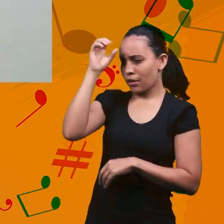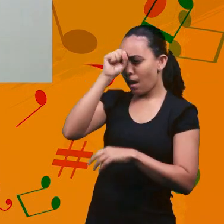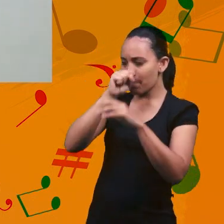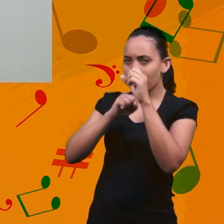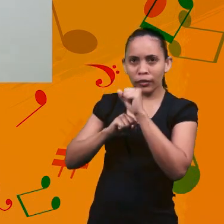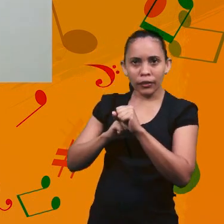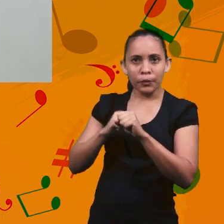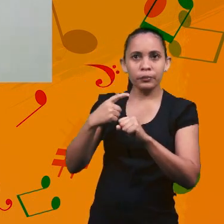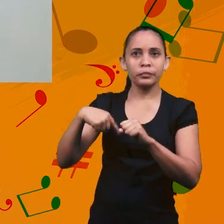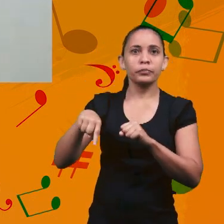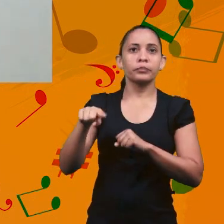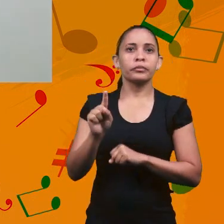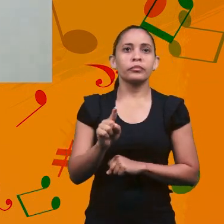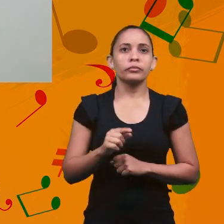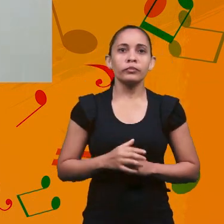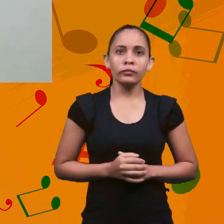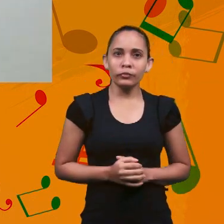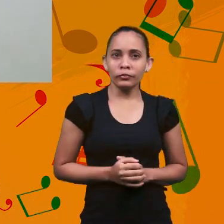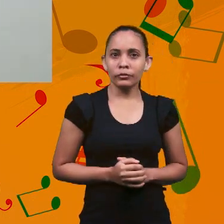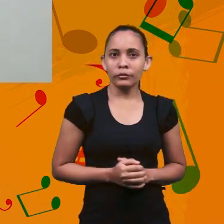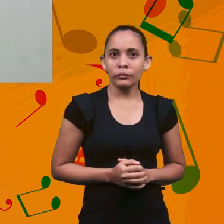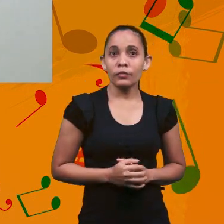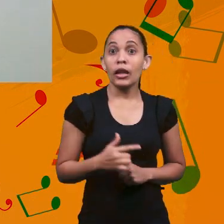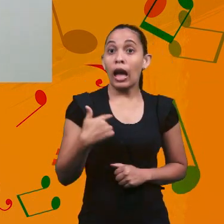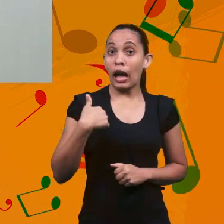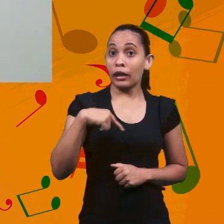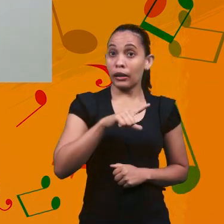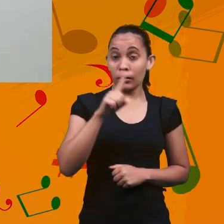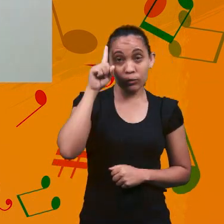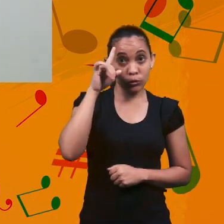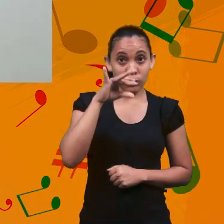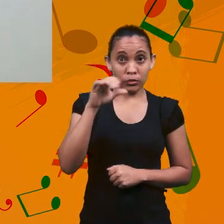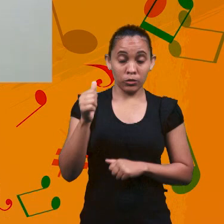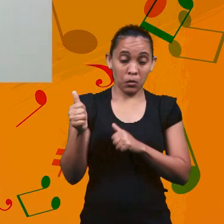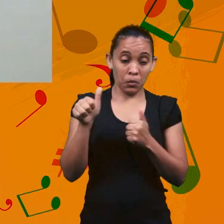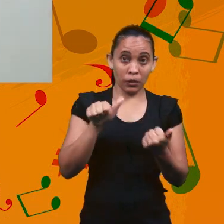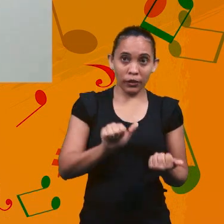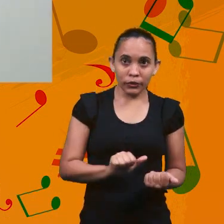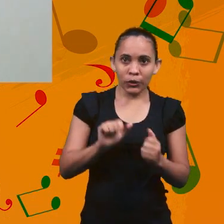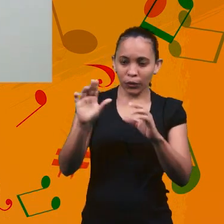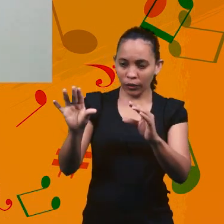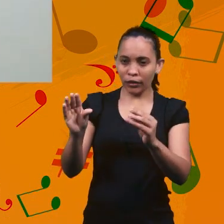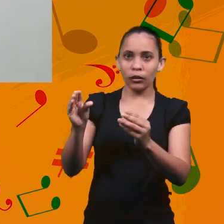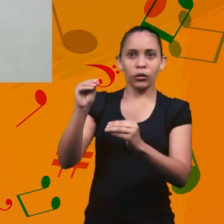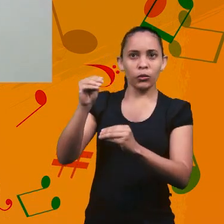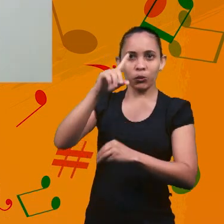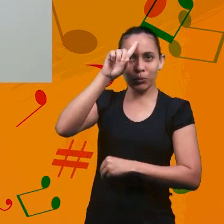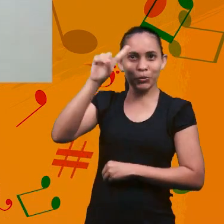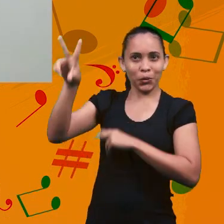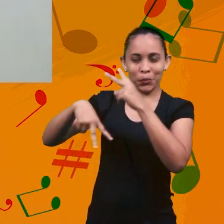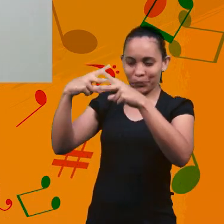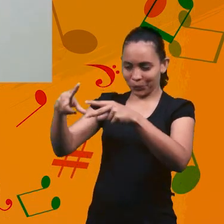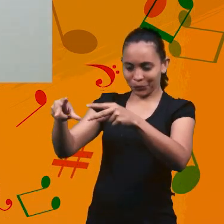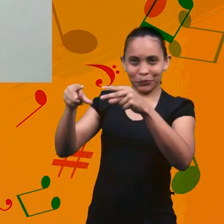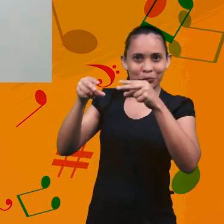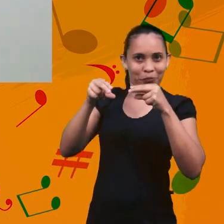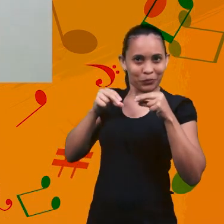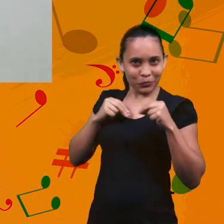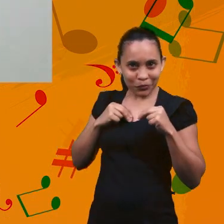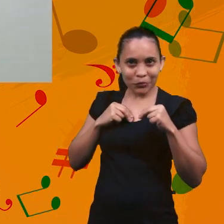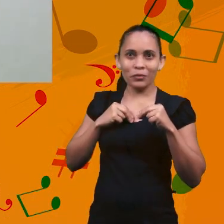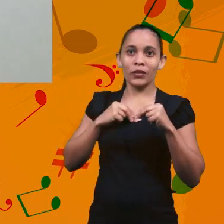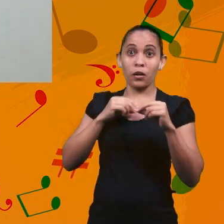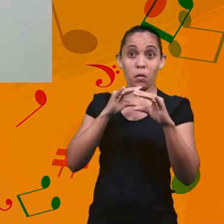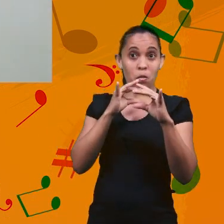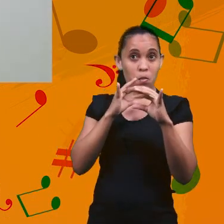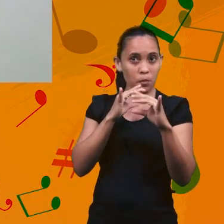Et je commençais à me rappeler de la flûte en or que j'ai reçue le jour de mon baptême. Donc, j'ai eu quelques flûtes, j'ai